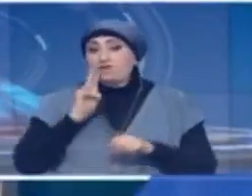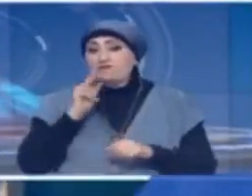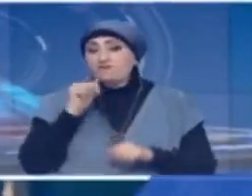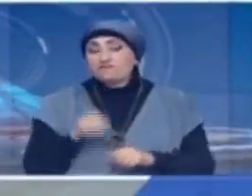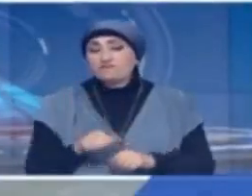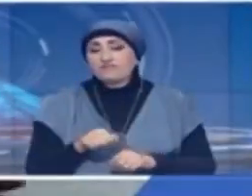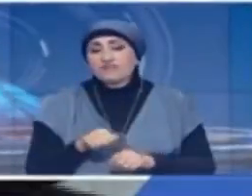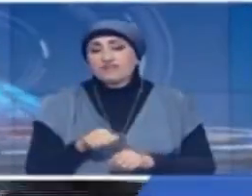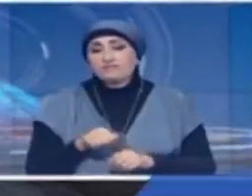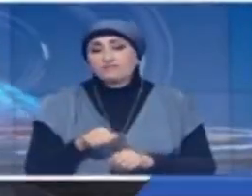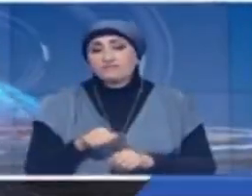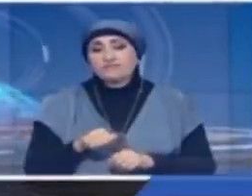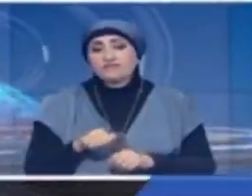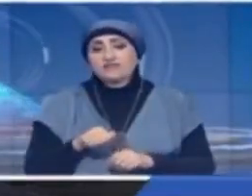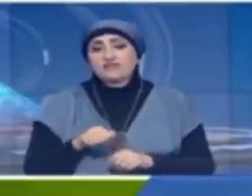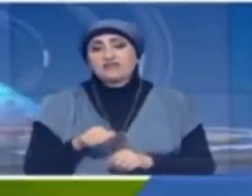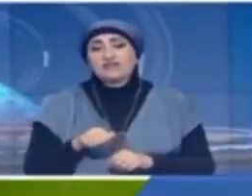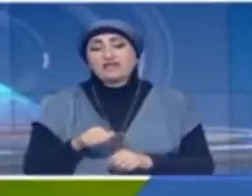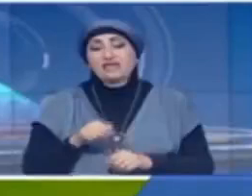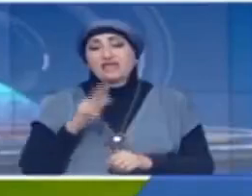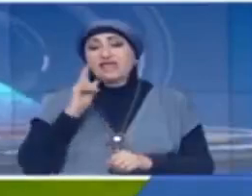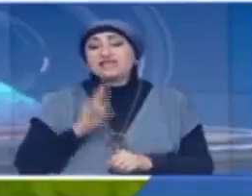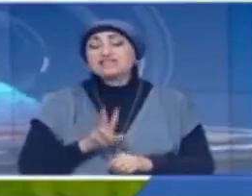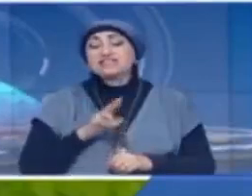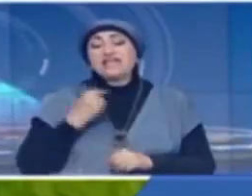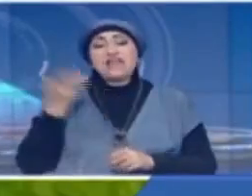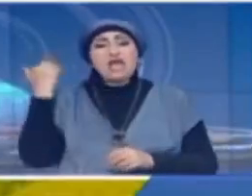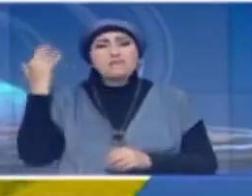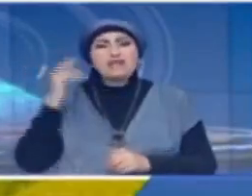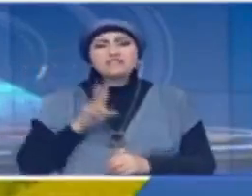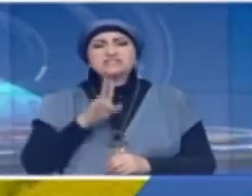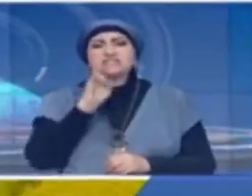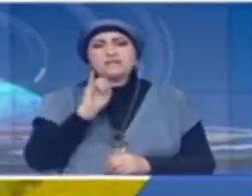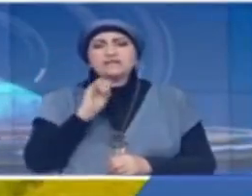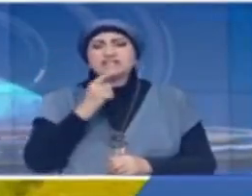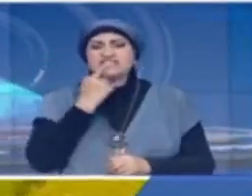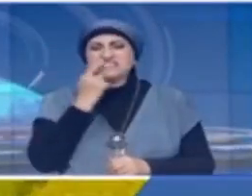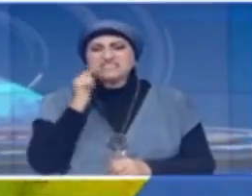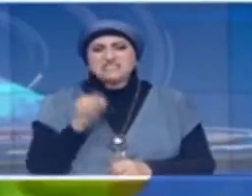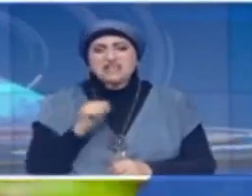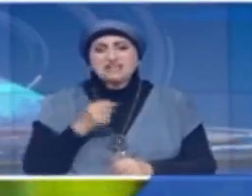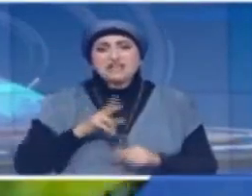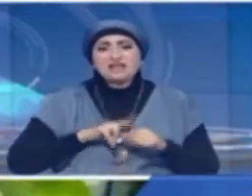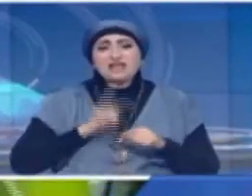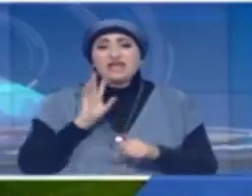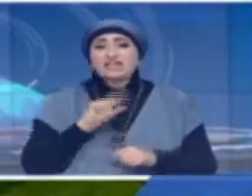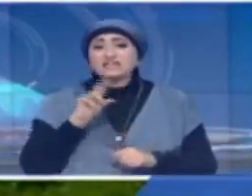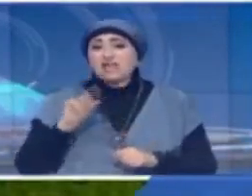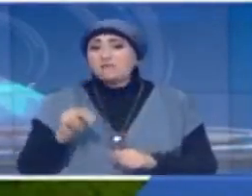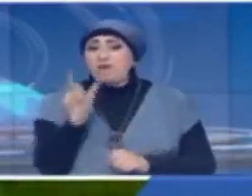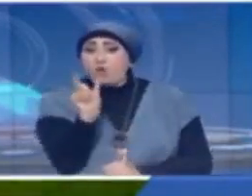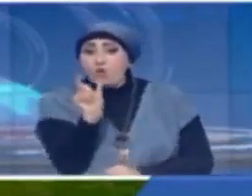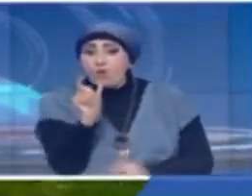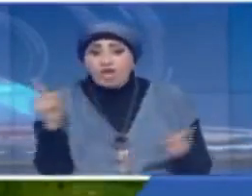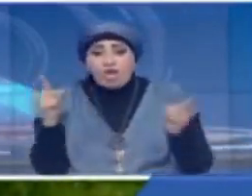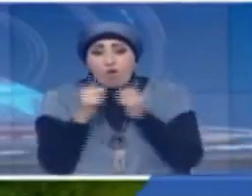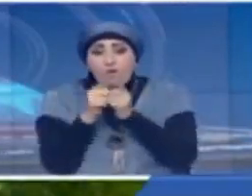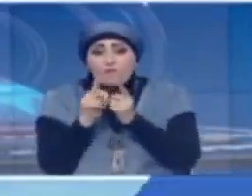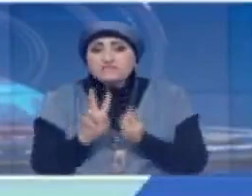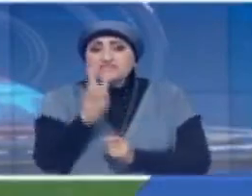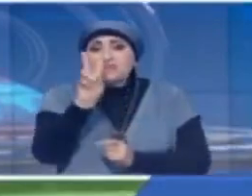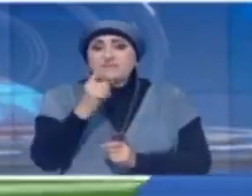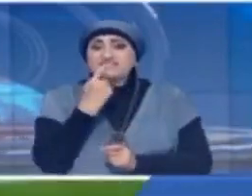كنا لتنفيذها نحتاج 70 عاما، يعني 70 عقدا لتنفيذ ما تم انجازه فقط في 7 سنوات، وبالتالي